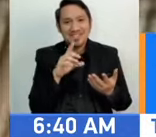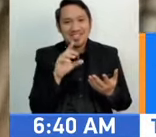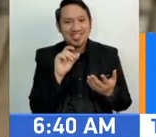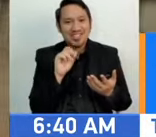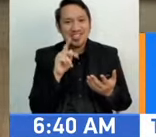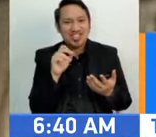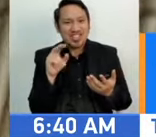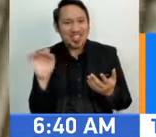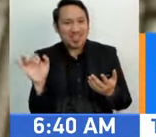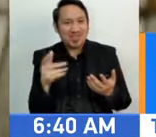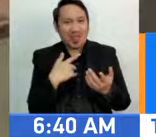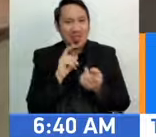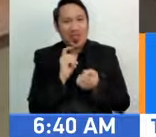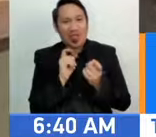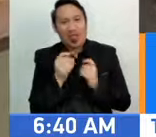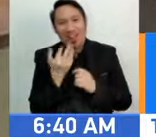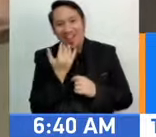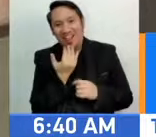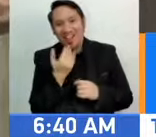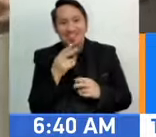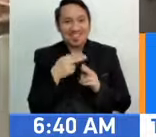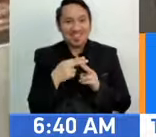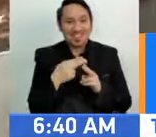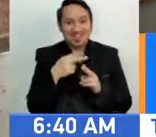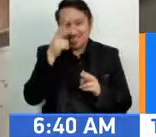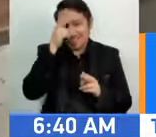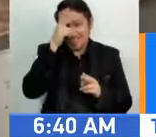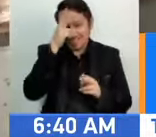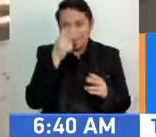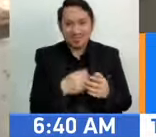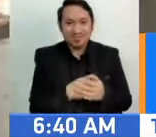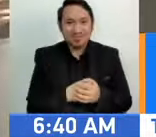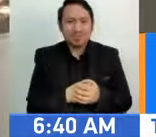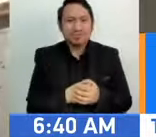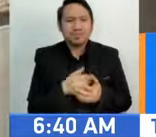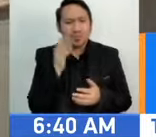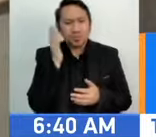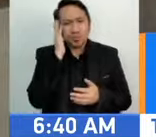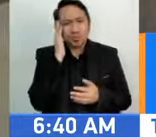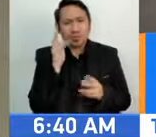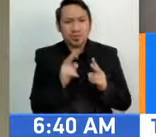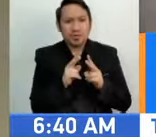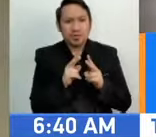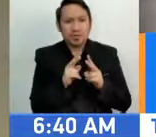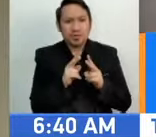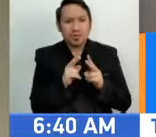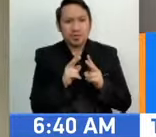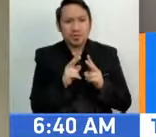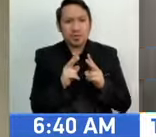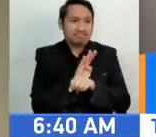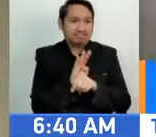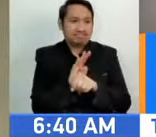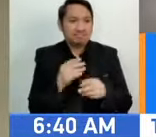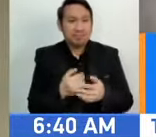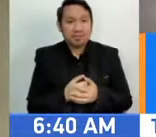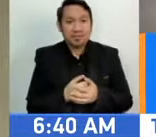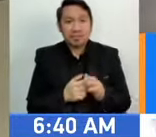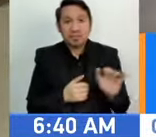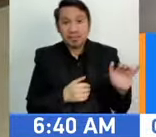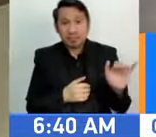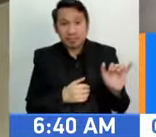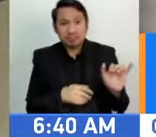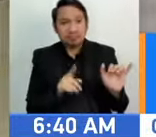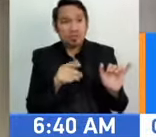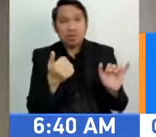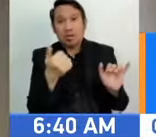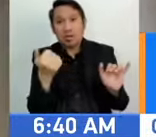Seeking. Pero ito, maraming salamat. Alam ko po, busy ang ating Diwata. Pero syempre, kagaya ng mga nakapila, pasensya na po.